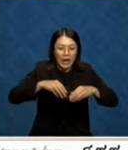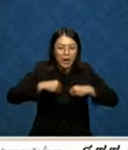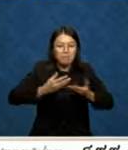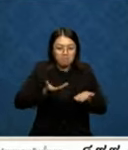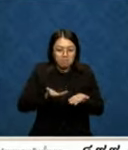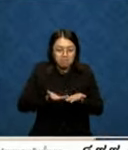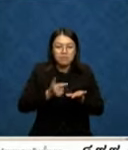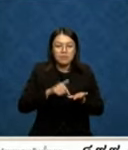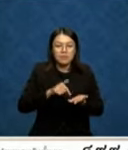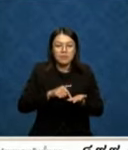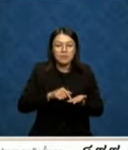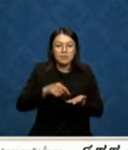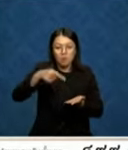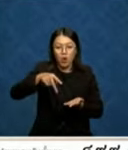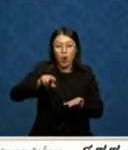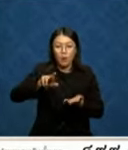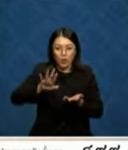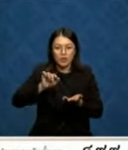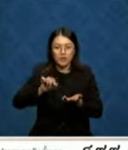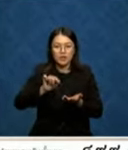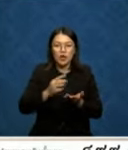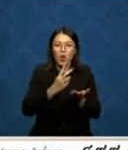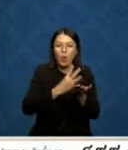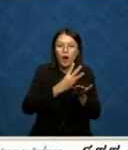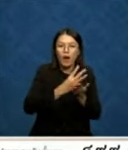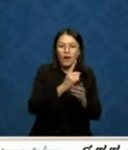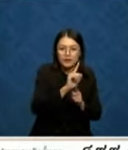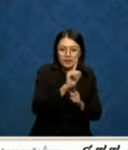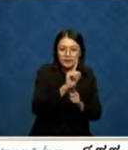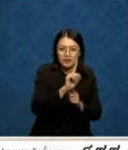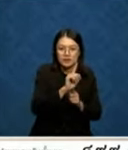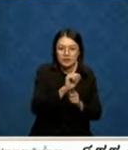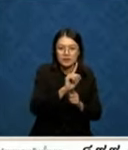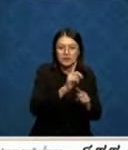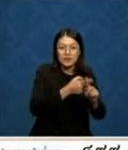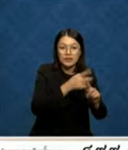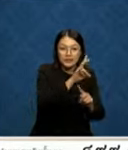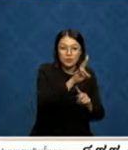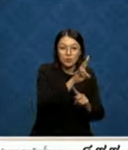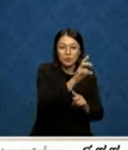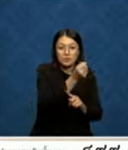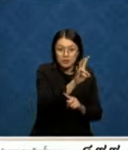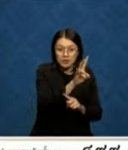ติดังกล่าวในวาระที่1เมื่อวันที่17กรกฎาคม